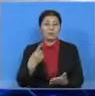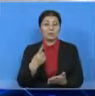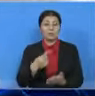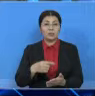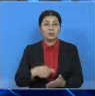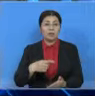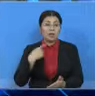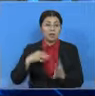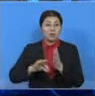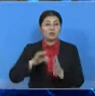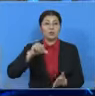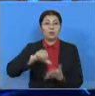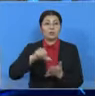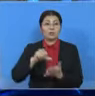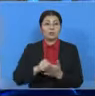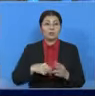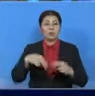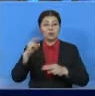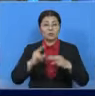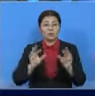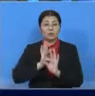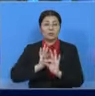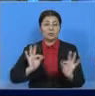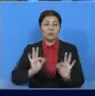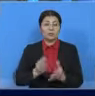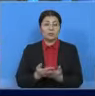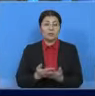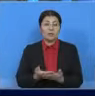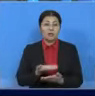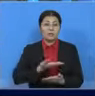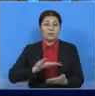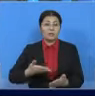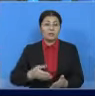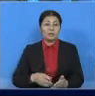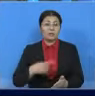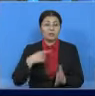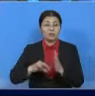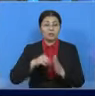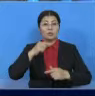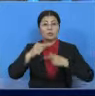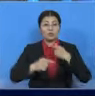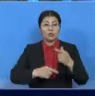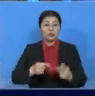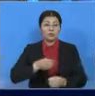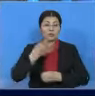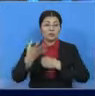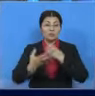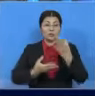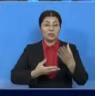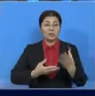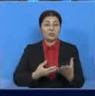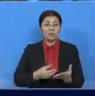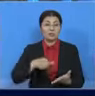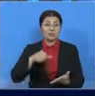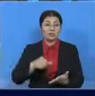беруге келдік. Көңіл күйіміз өте керемет. Және біз дауыс беру ретінде болашағымыздың айқын болуына зор